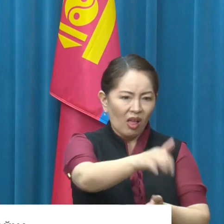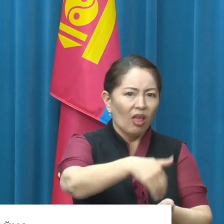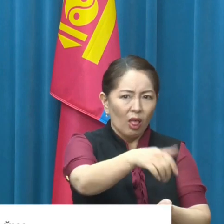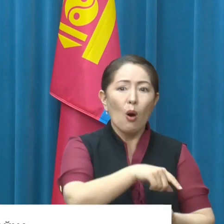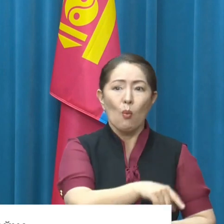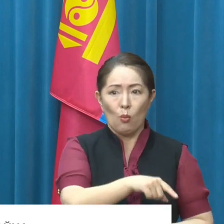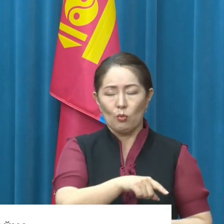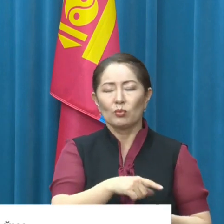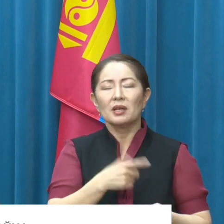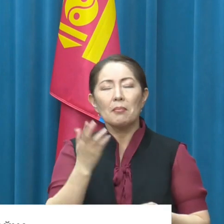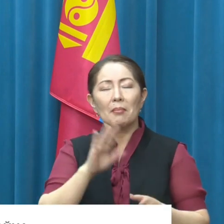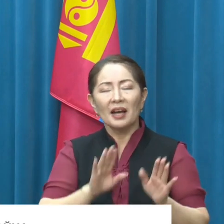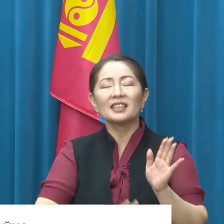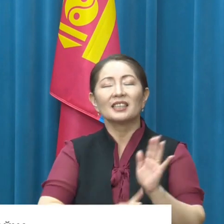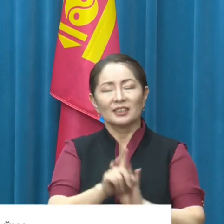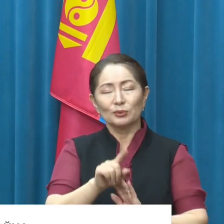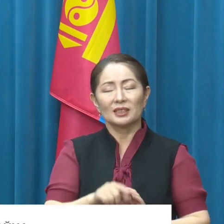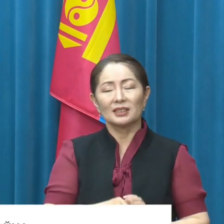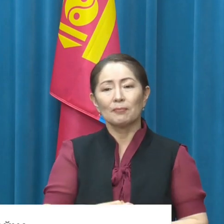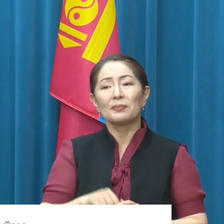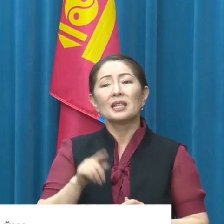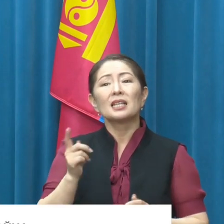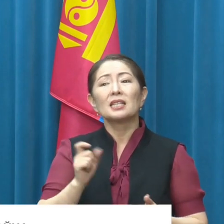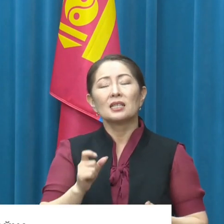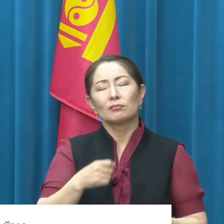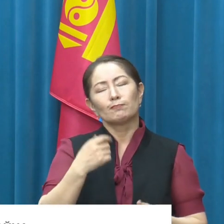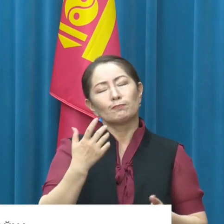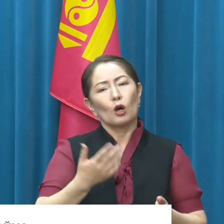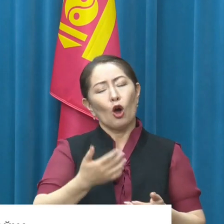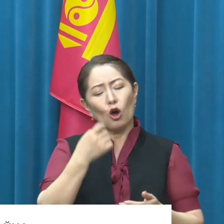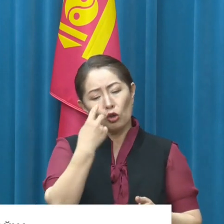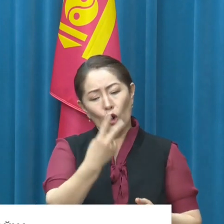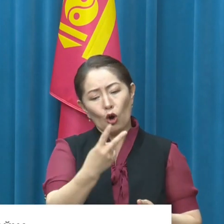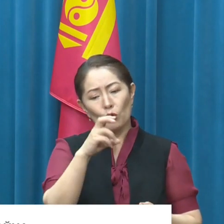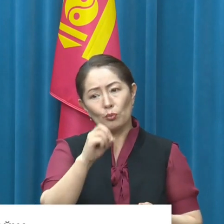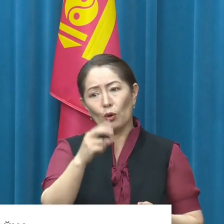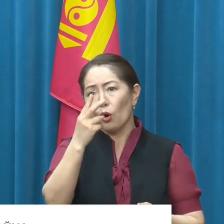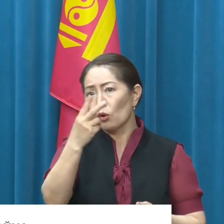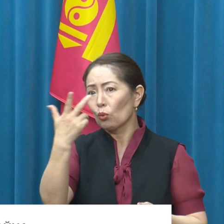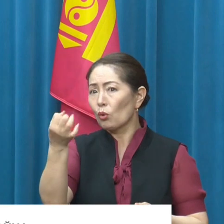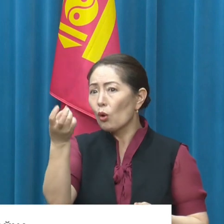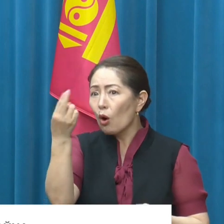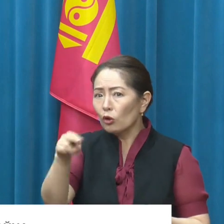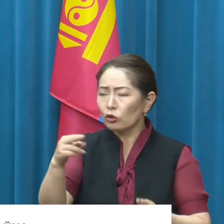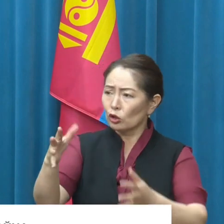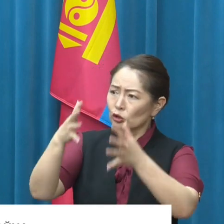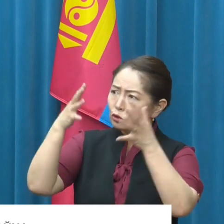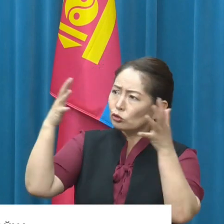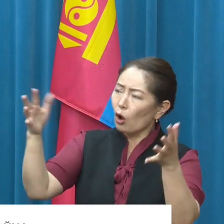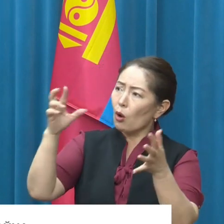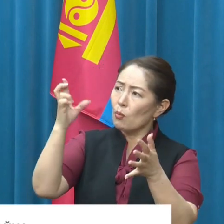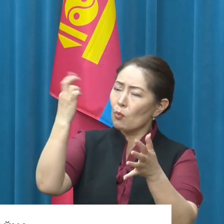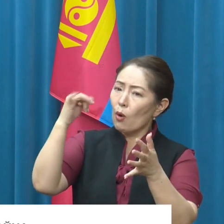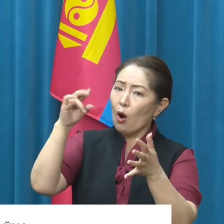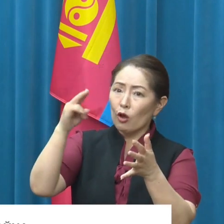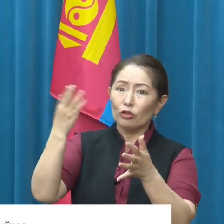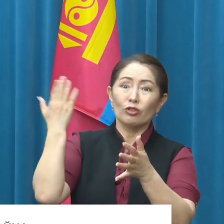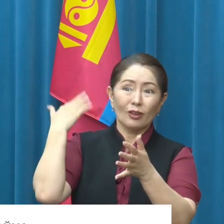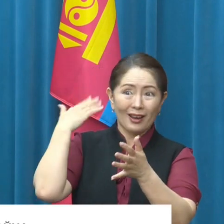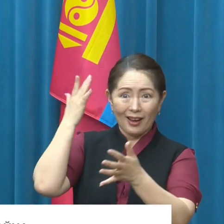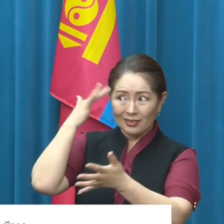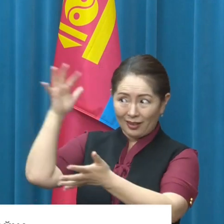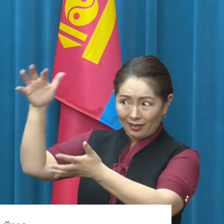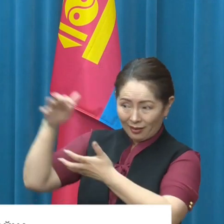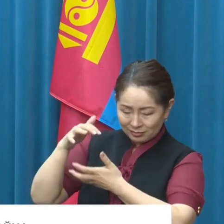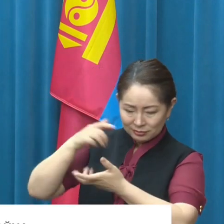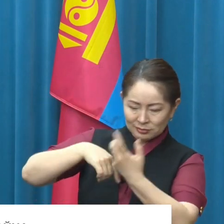За энэ талаар та бүхэн бас мөн мэдж байгаа 2023 онд төлөгдөх ёстой хоёр томоохон бонд байгаа. За энэ нь одоо евро бонд гэдэг